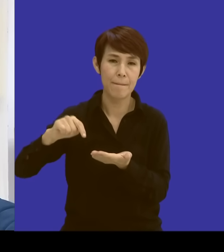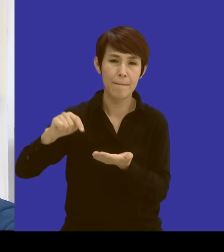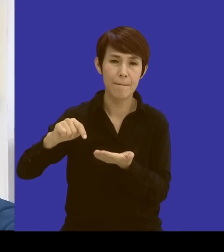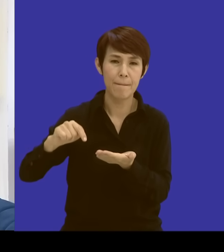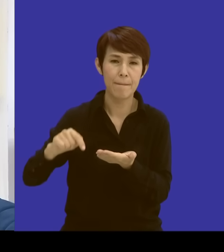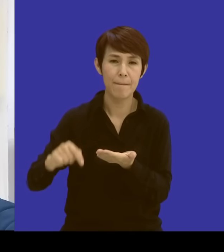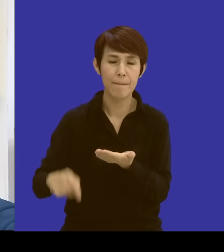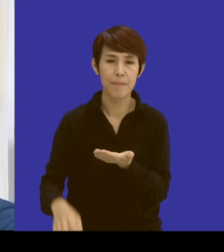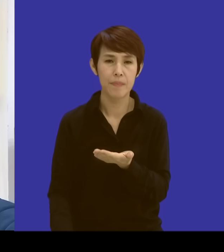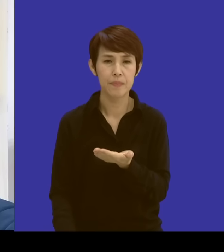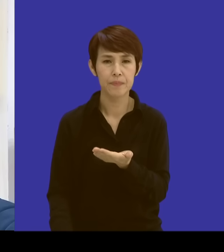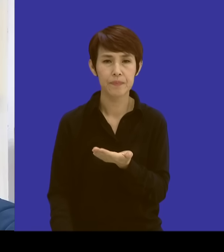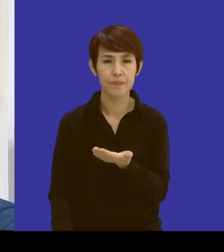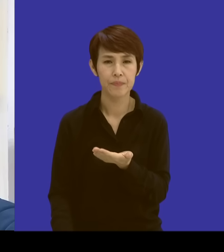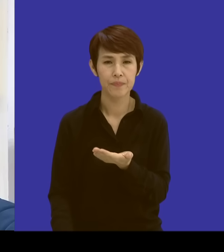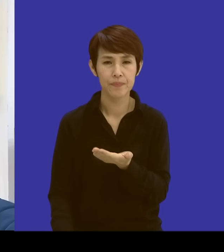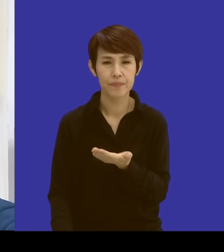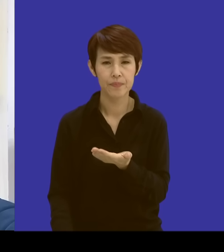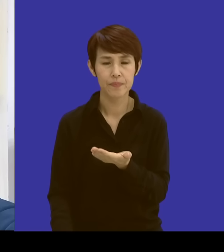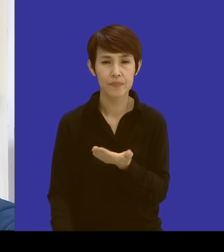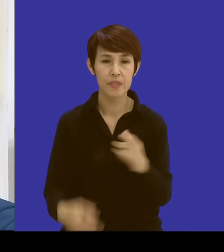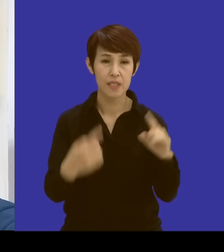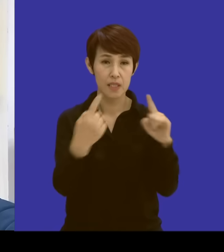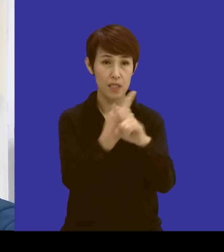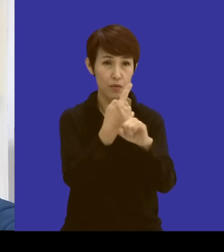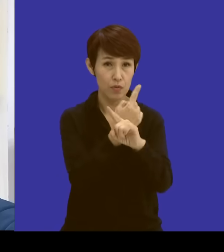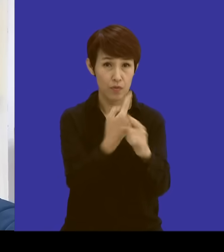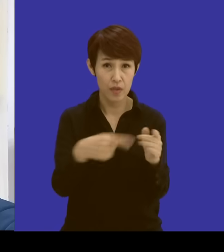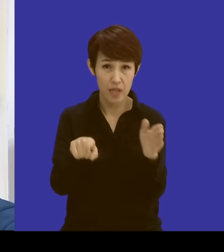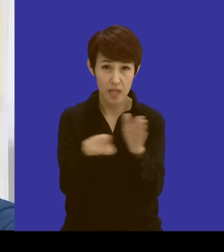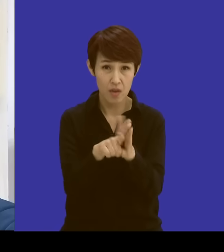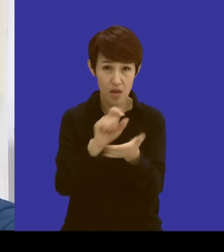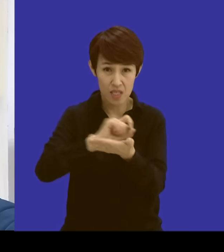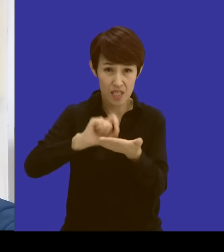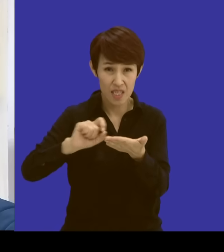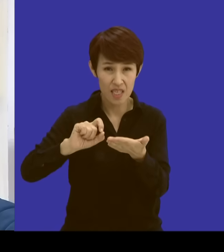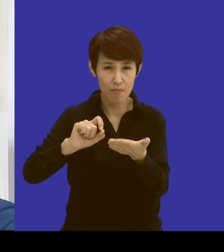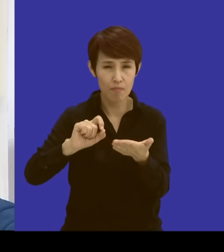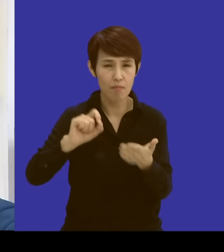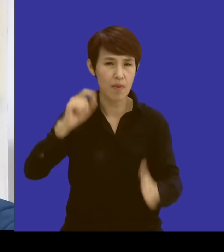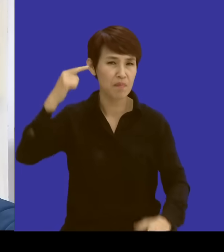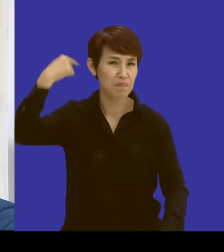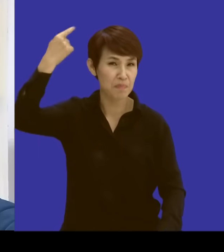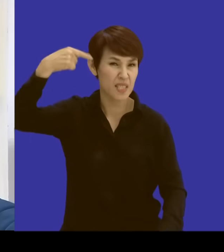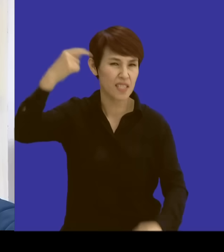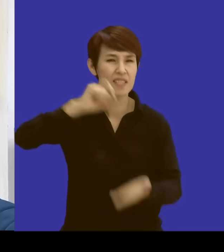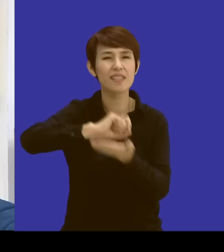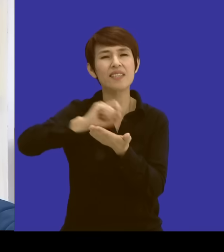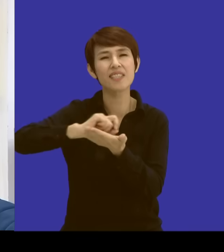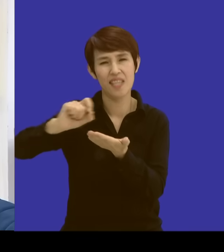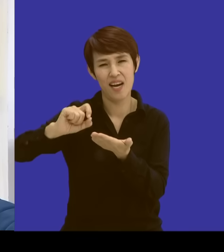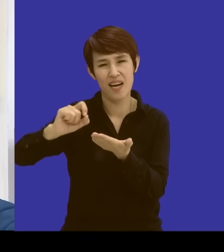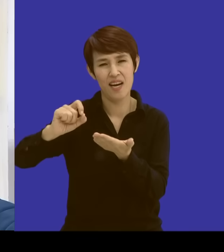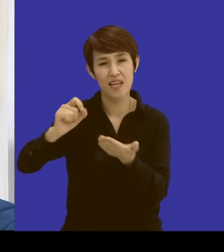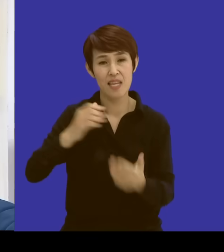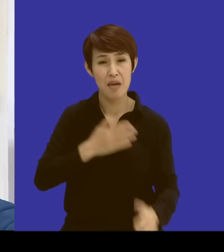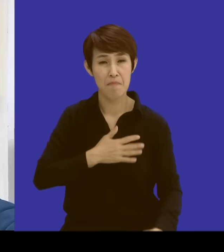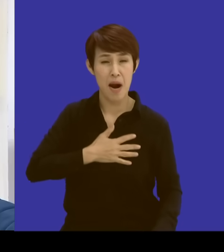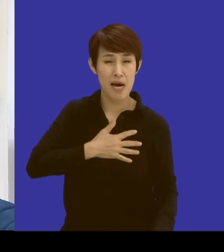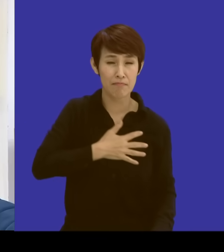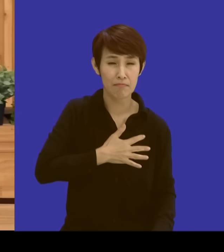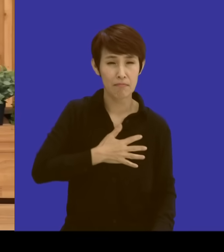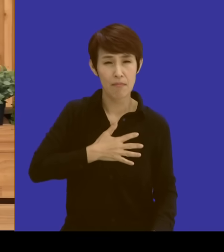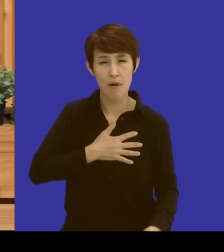쓸지 모르겠는데 사실 치유글 쓰기를 다른 말로 미친 글쓰기다 이렇게 말하거든요. 네네. 내 마음에